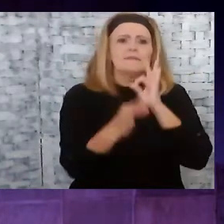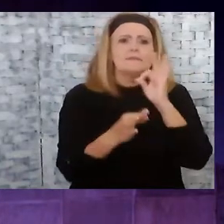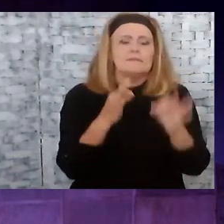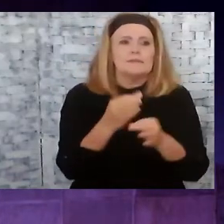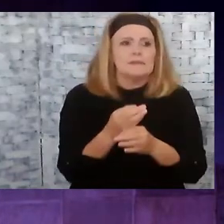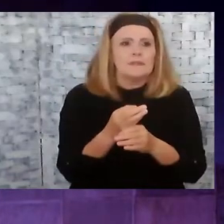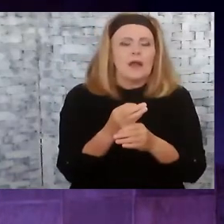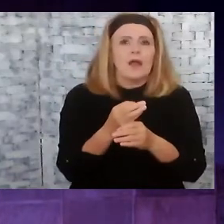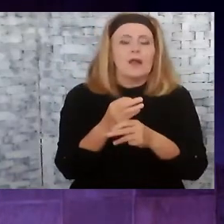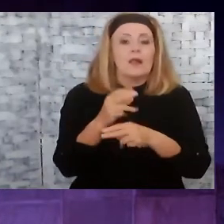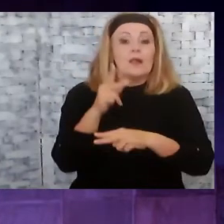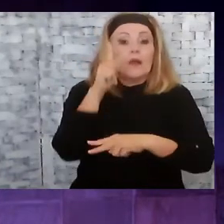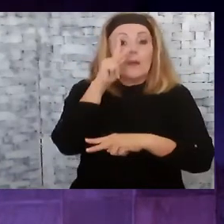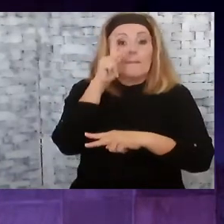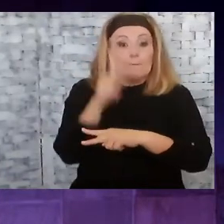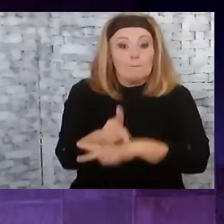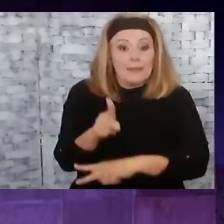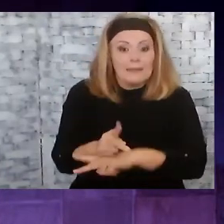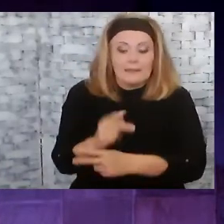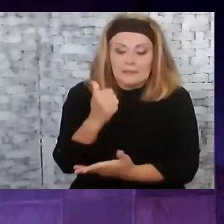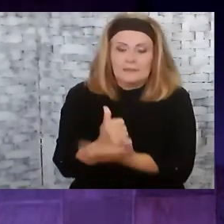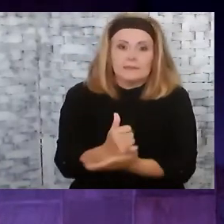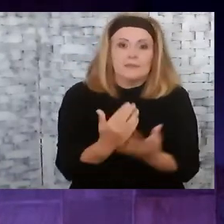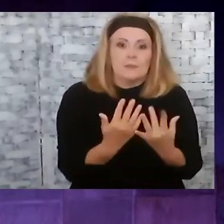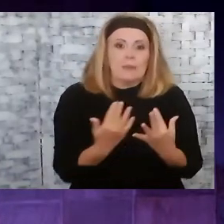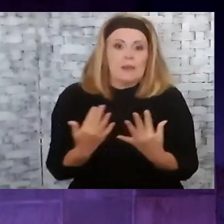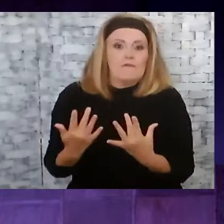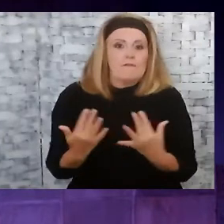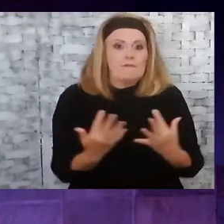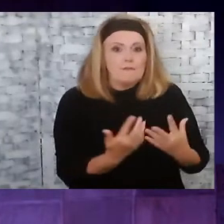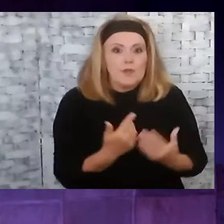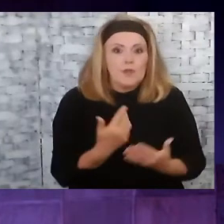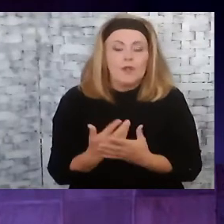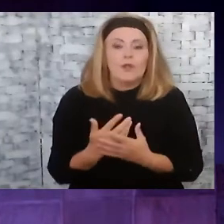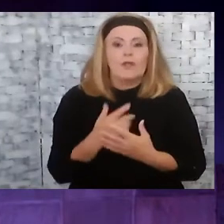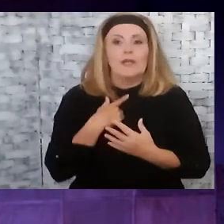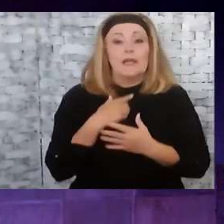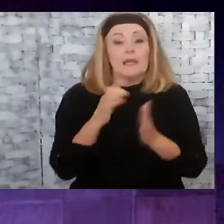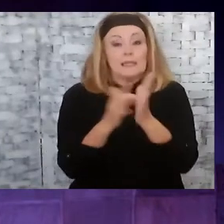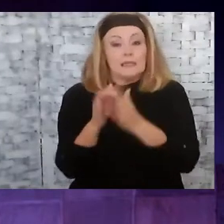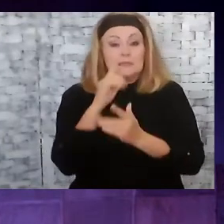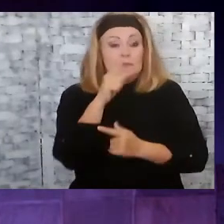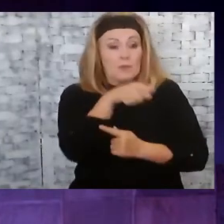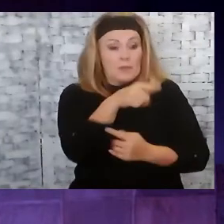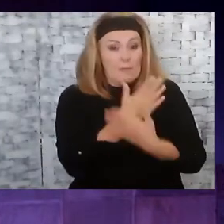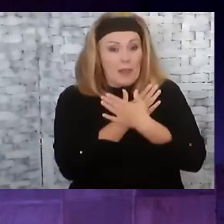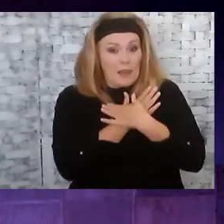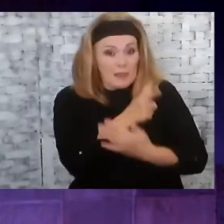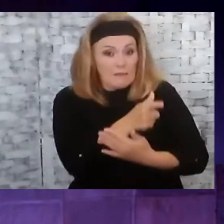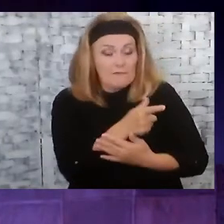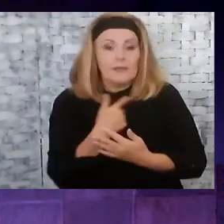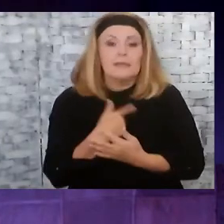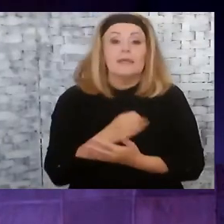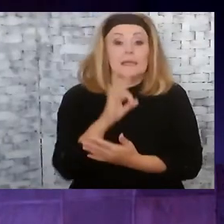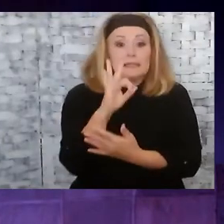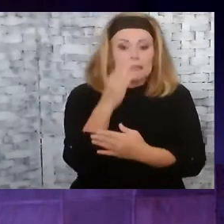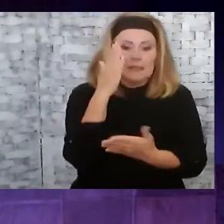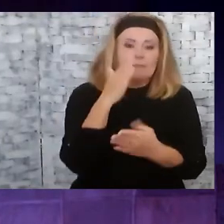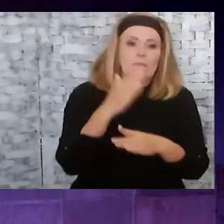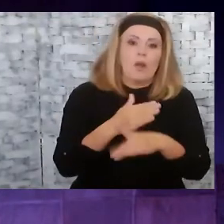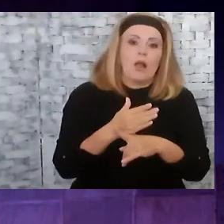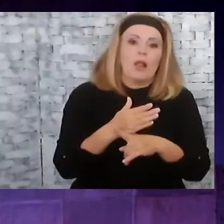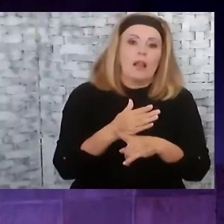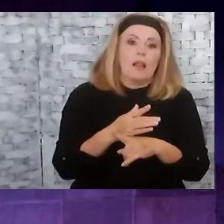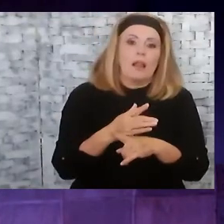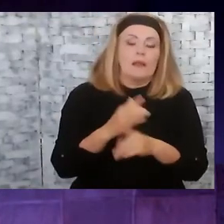hom 3 keer vra het jy my lief, omdat Petrus 3 keer vir Jesus by 'n vuur verloon het, gesê het ek ken hom nie. In hierdie